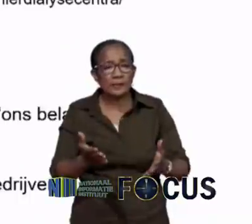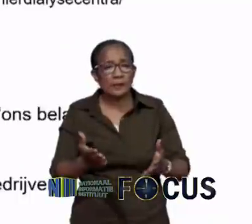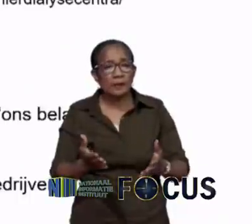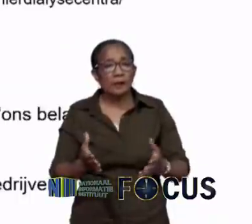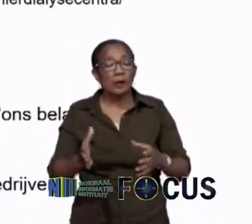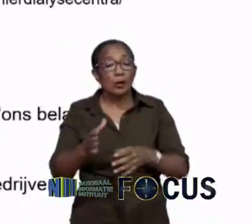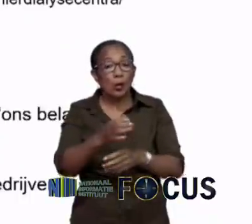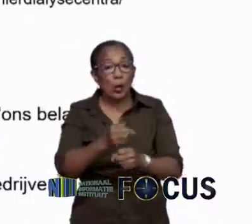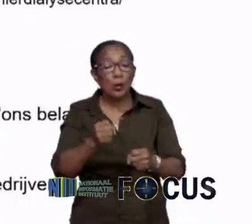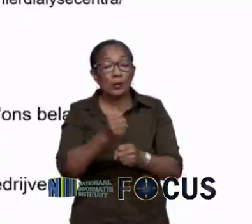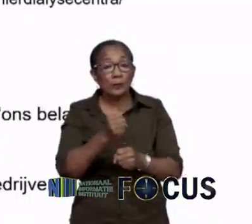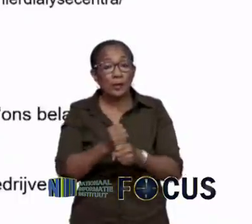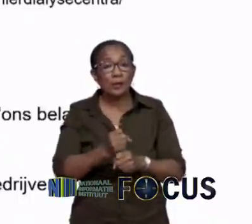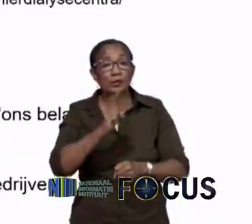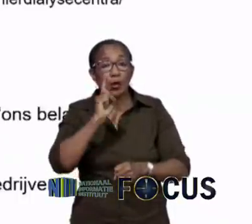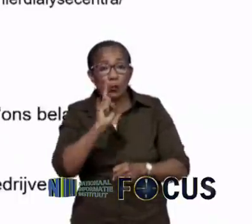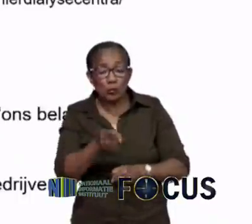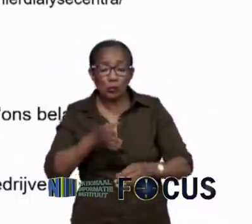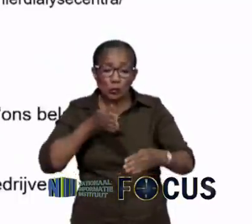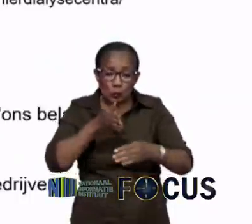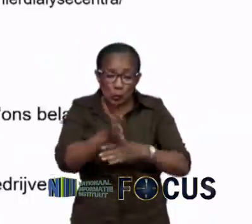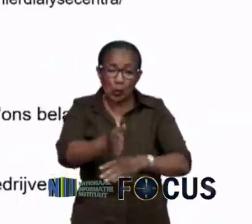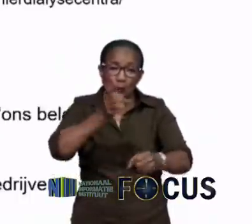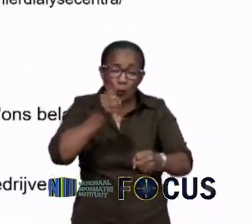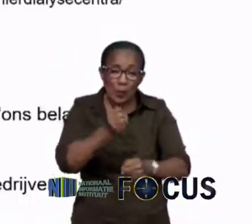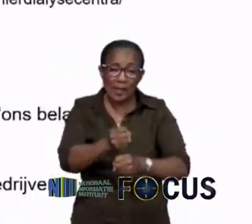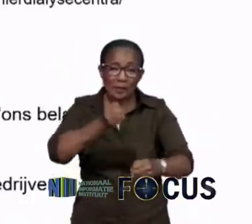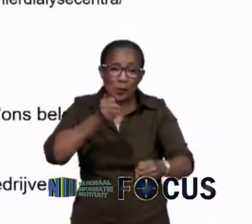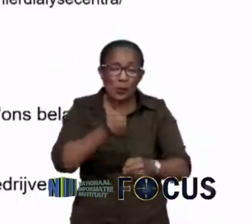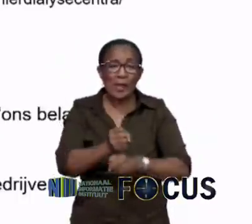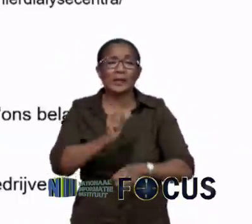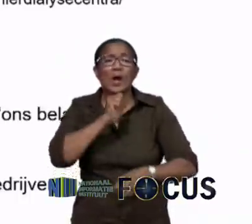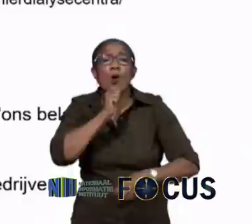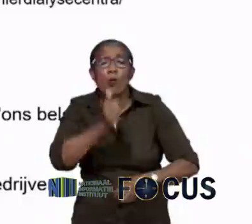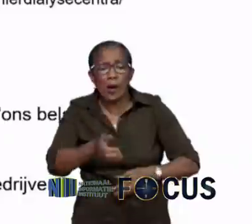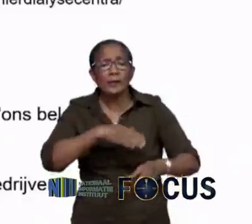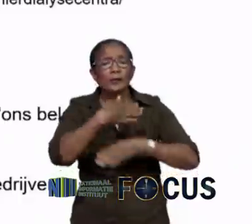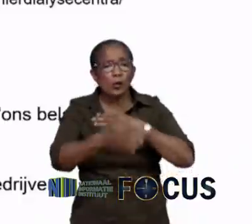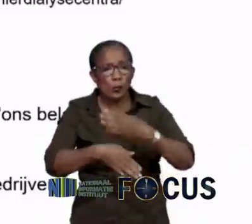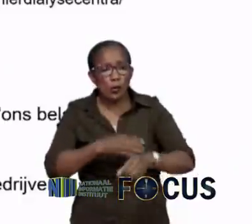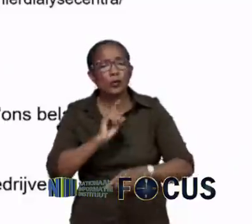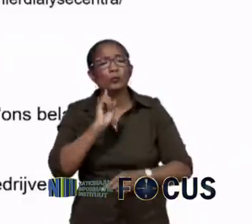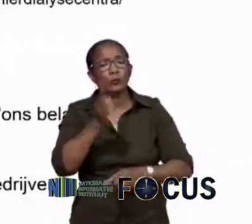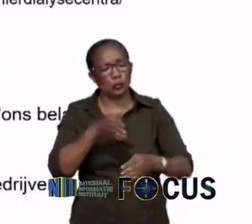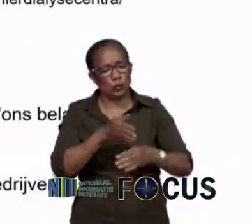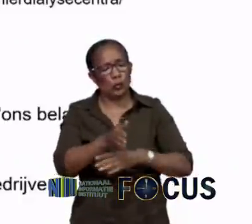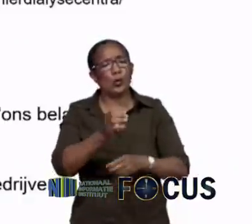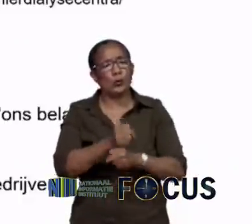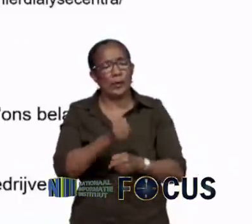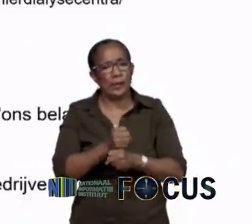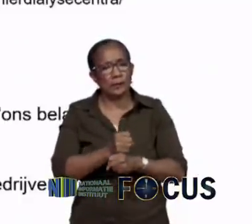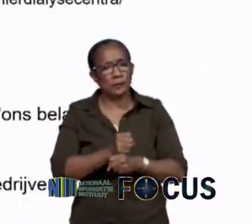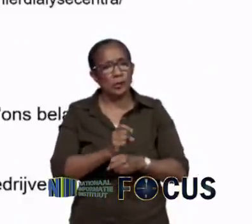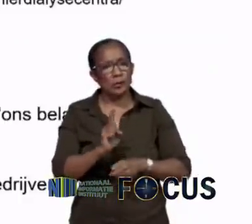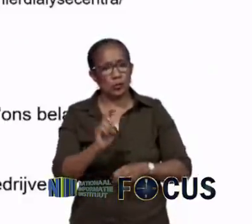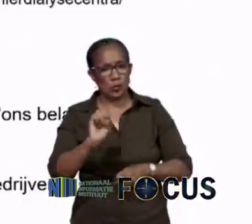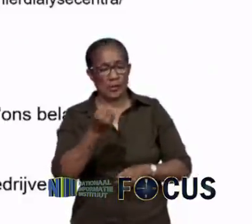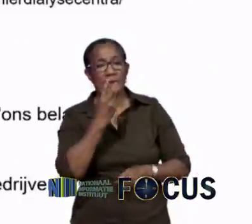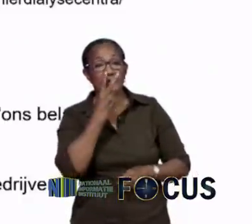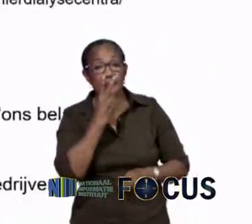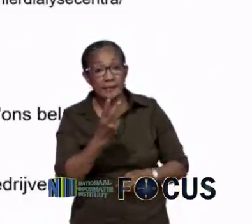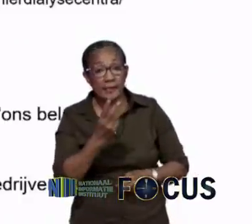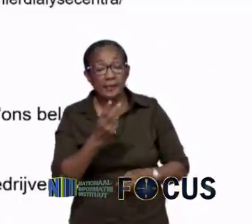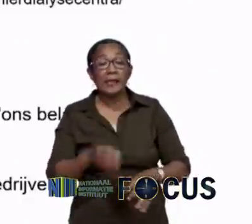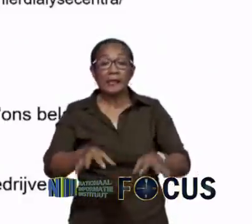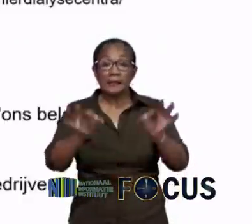essentiële dienst na amus roko godoro, winstap sa ina kondre amus roko godoro. Dus dat zo je ziet, we